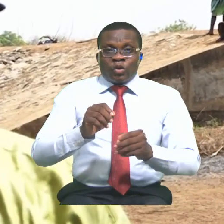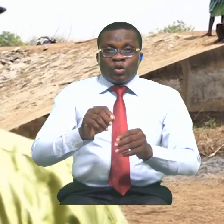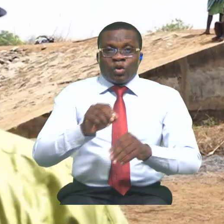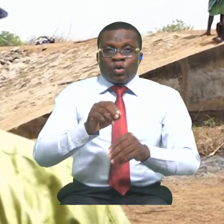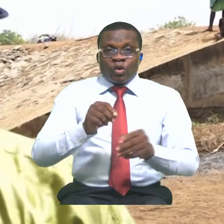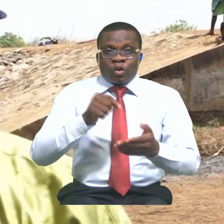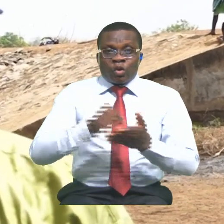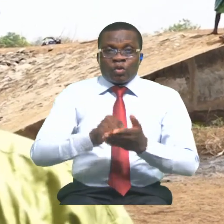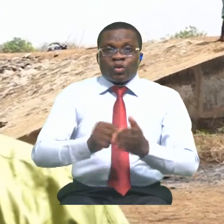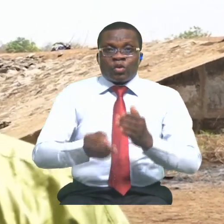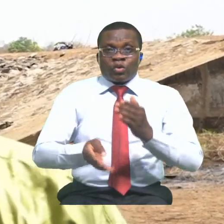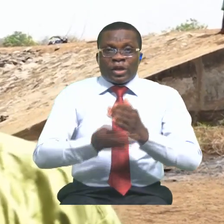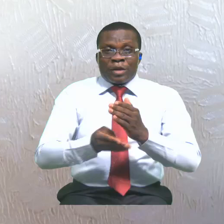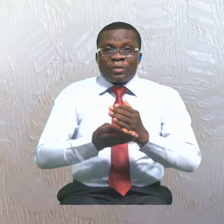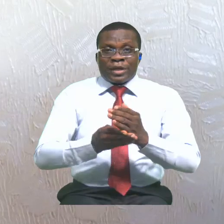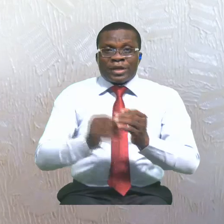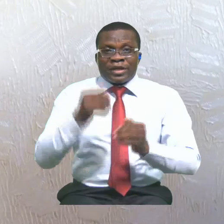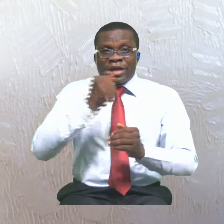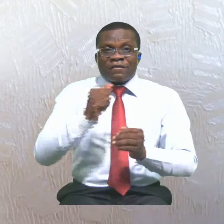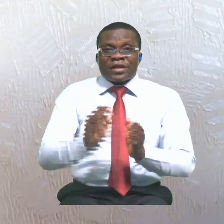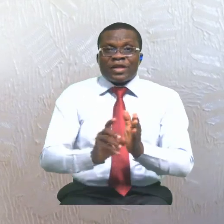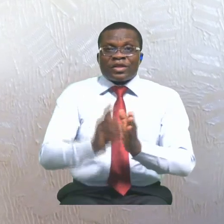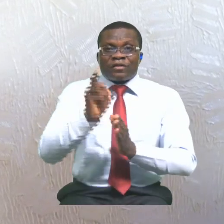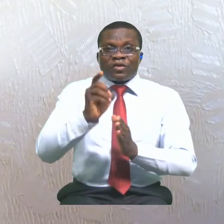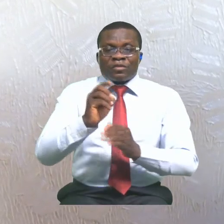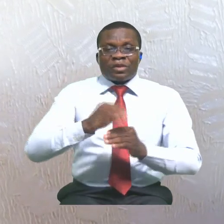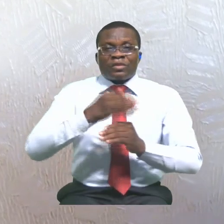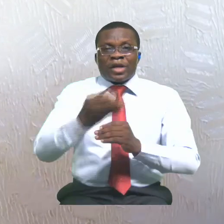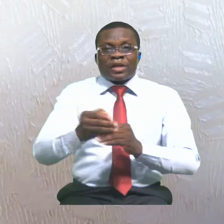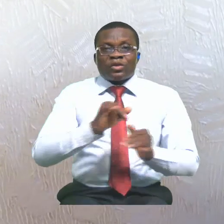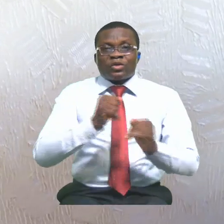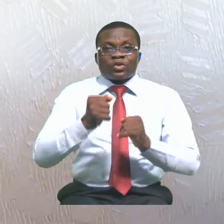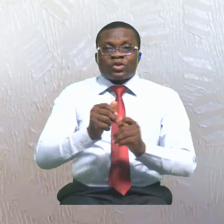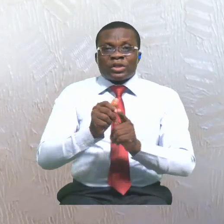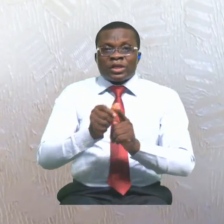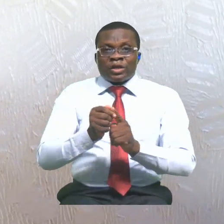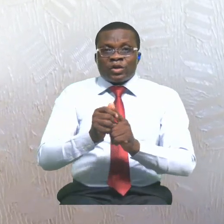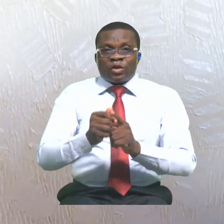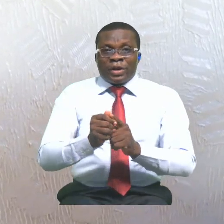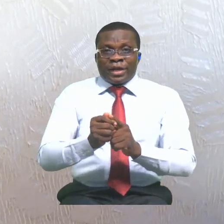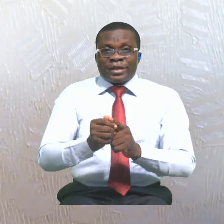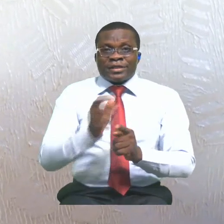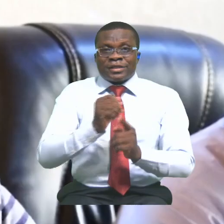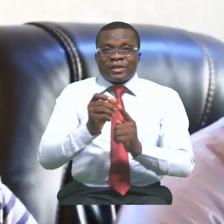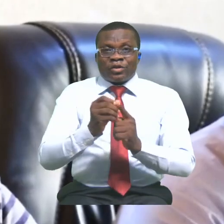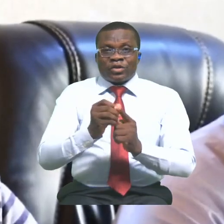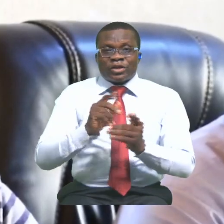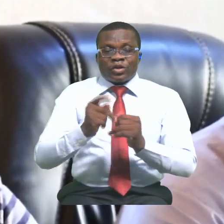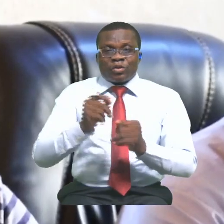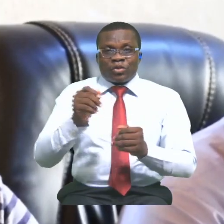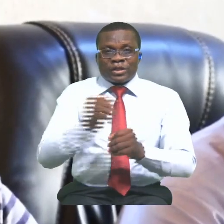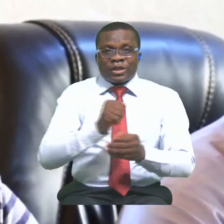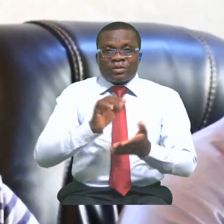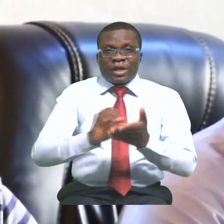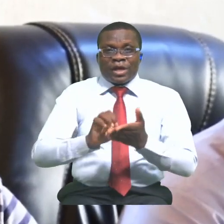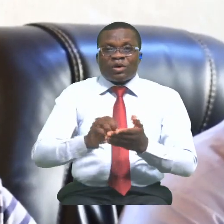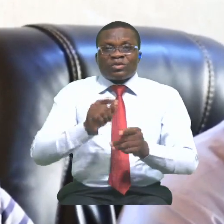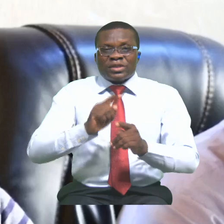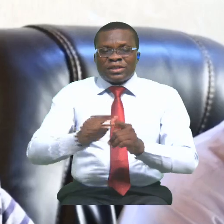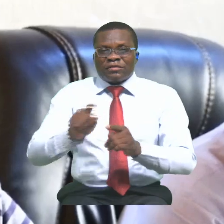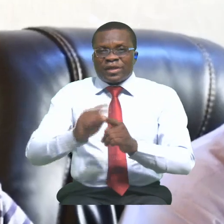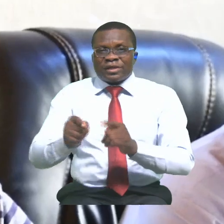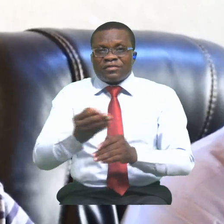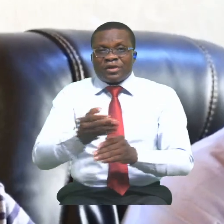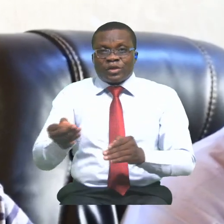Banque africaine de développement. En dehors des spéculations que sont le maïs et le riz, le projet prend en compte les produits maraîchers.